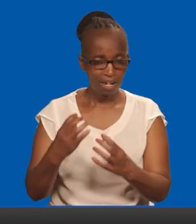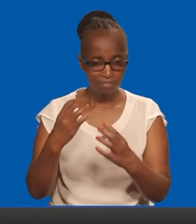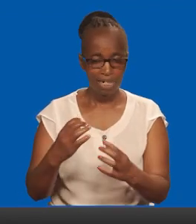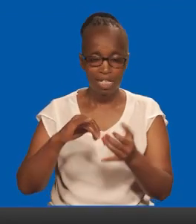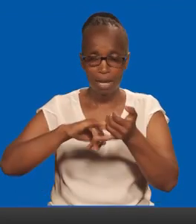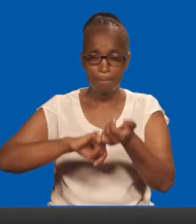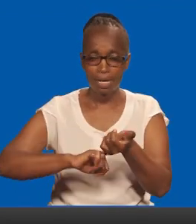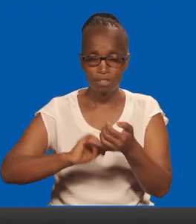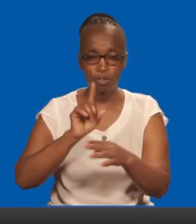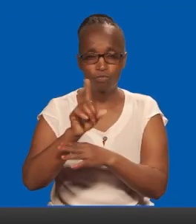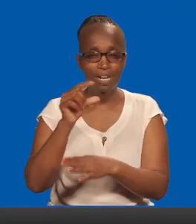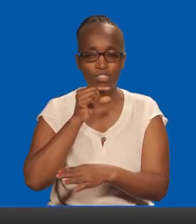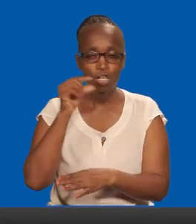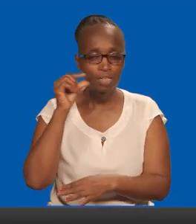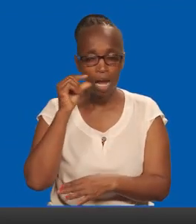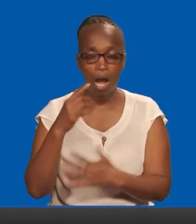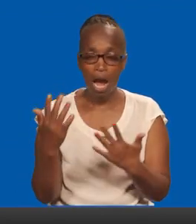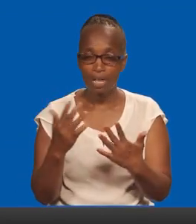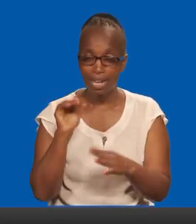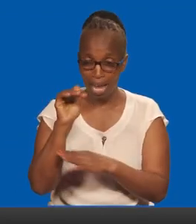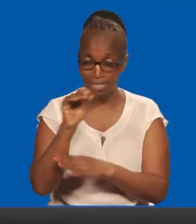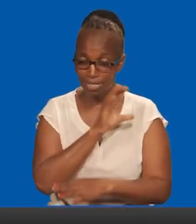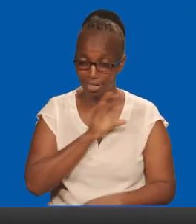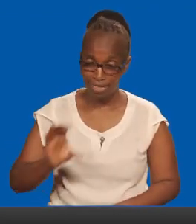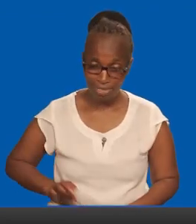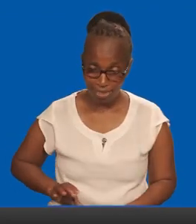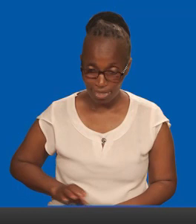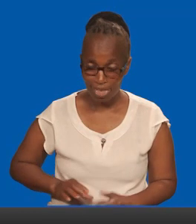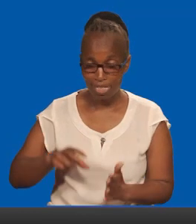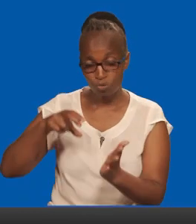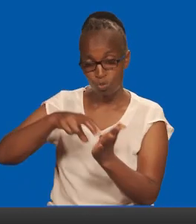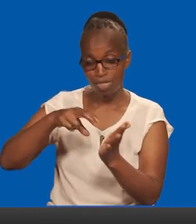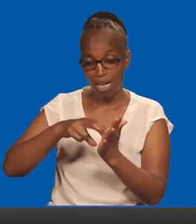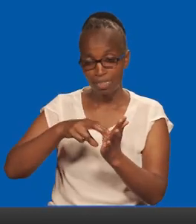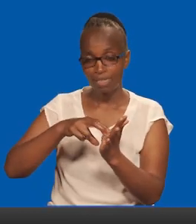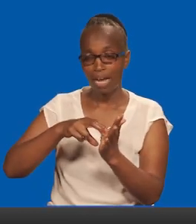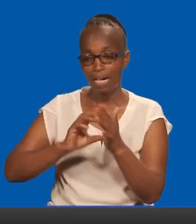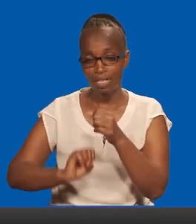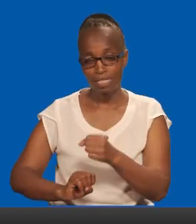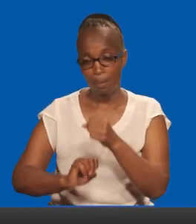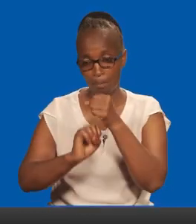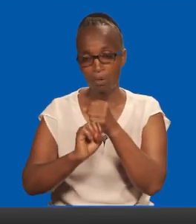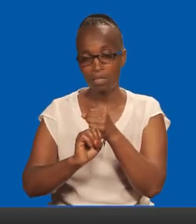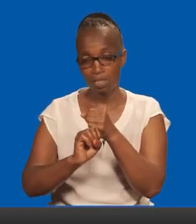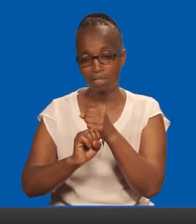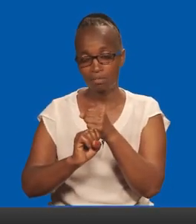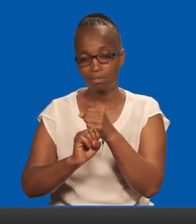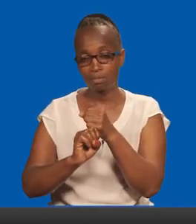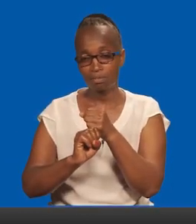wakristo wanapaswa kusimamia Imani ya kweli Mambo ya kuoana Watu wa jinsia